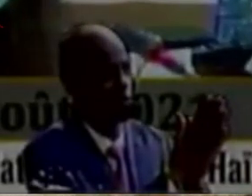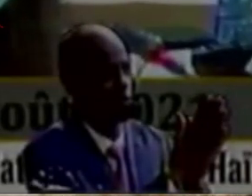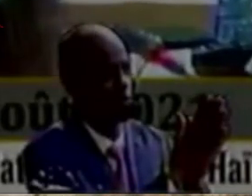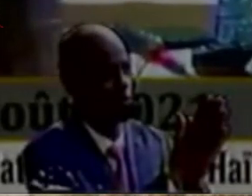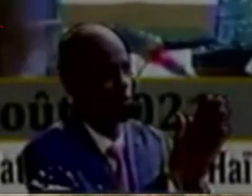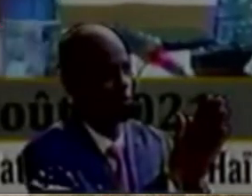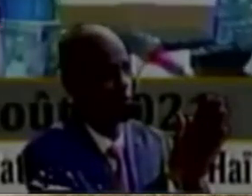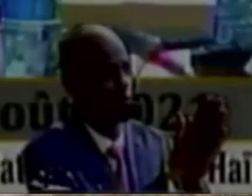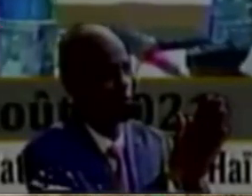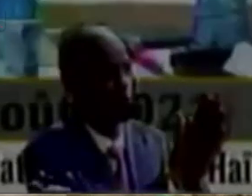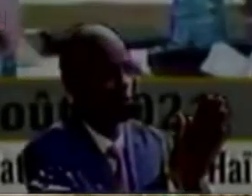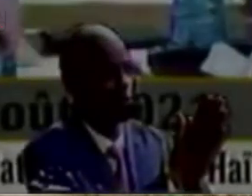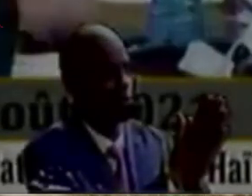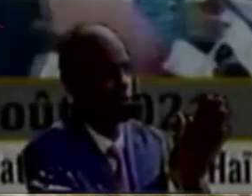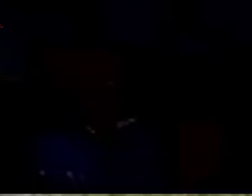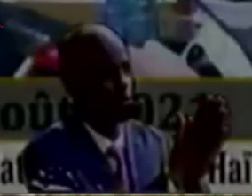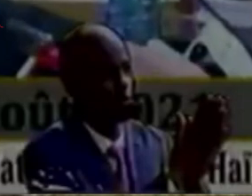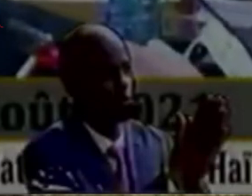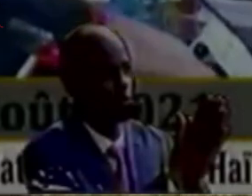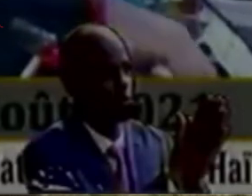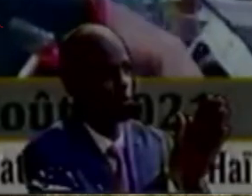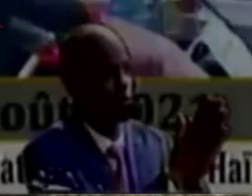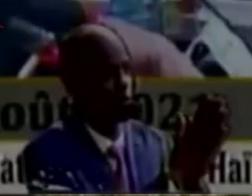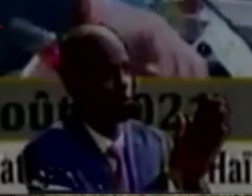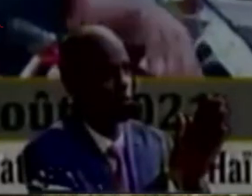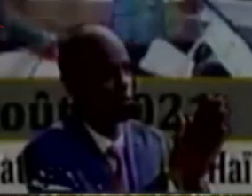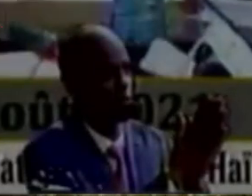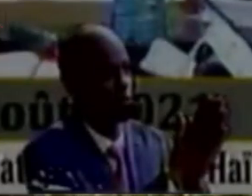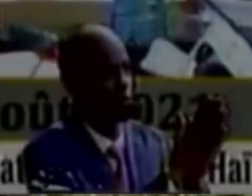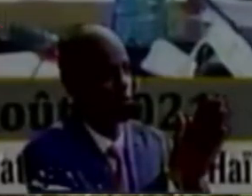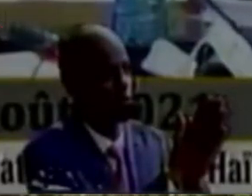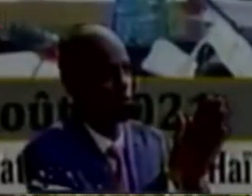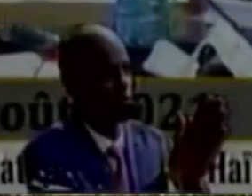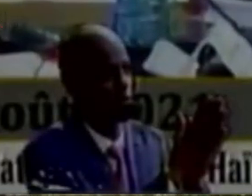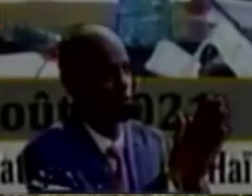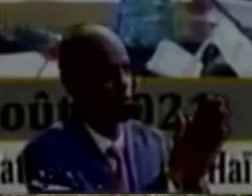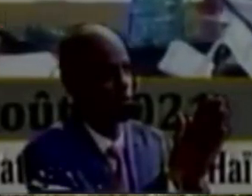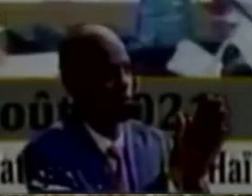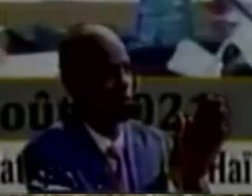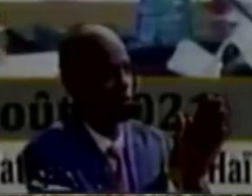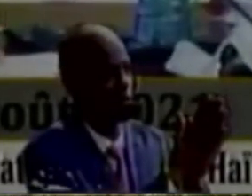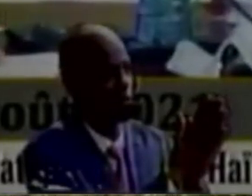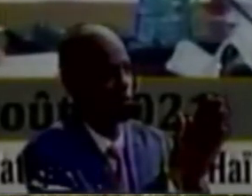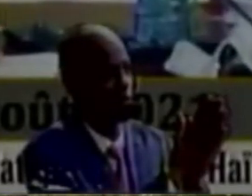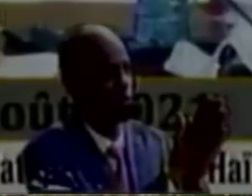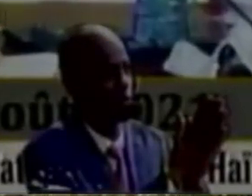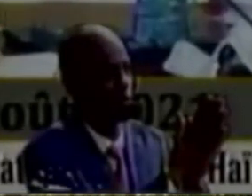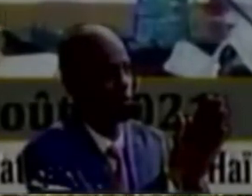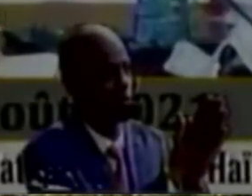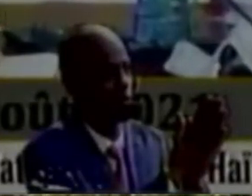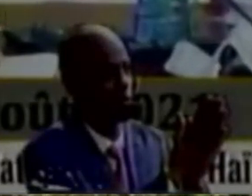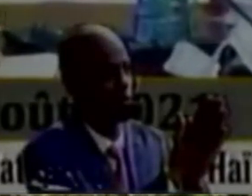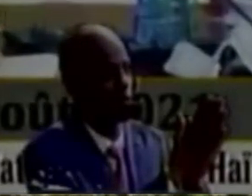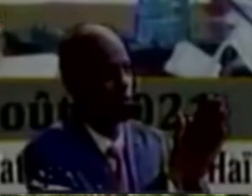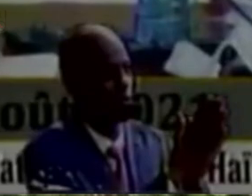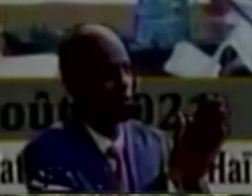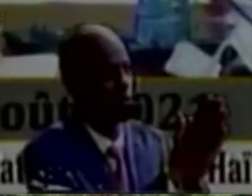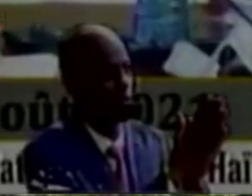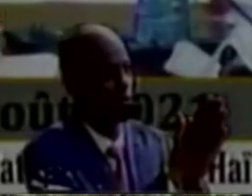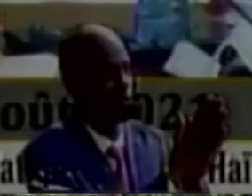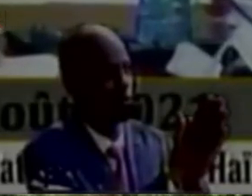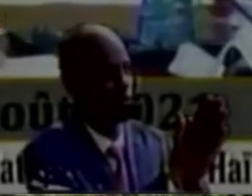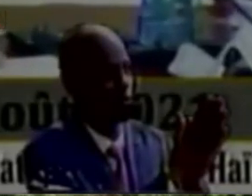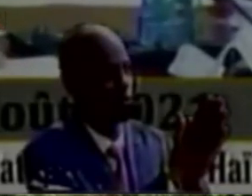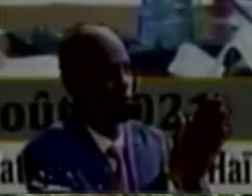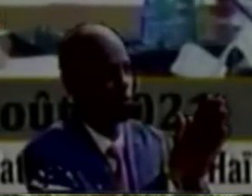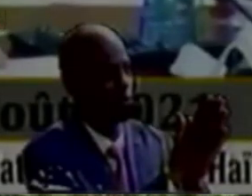qui s'appelle PDNA, acronyme en anglais, sous le leadership du gouvernement. Ça, c'est un point très important à